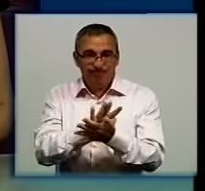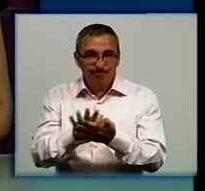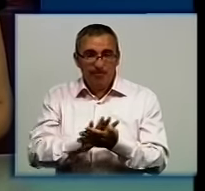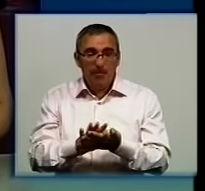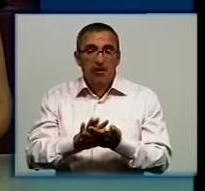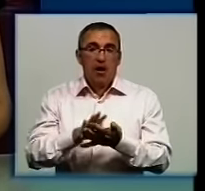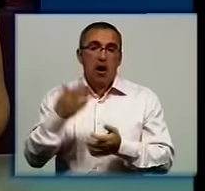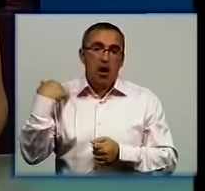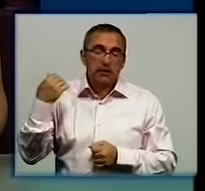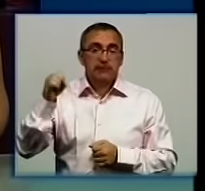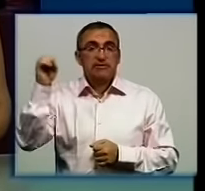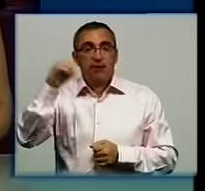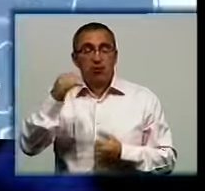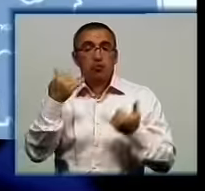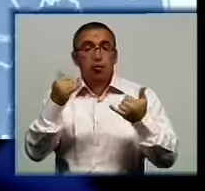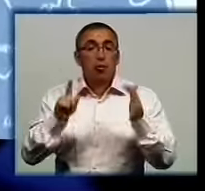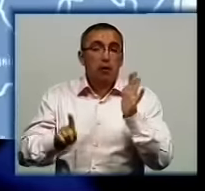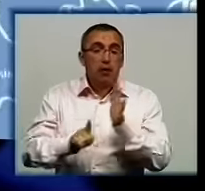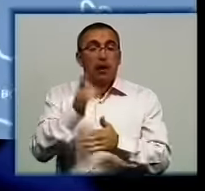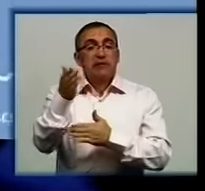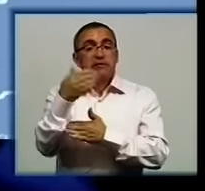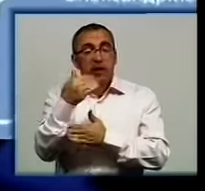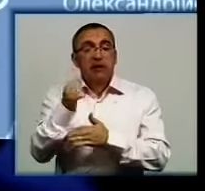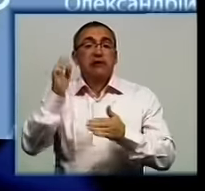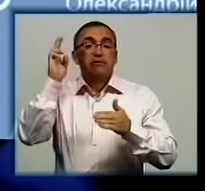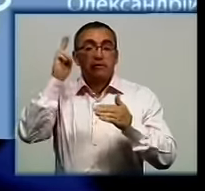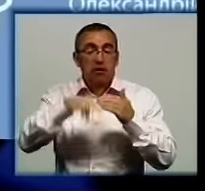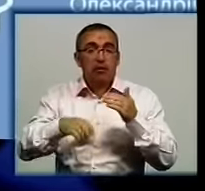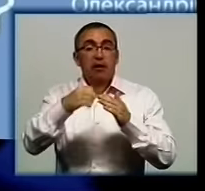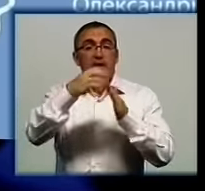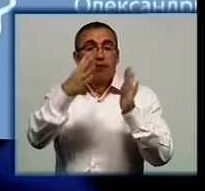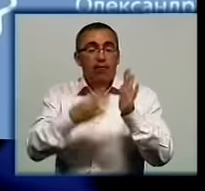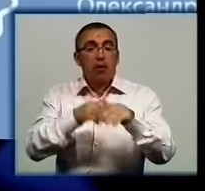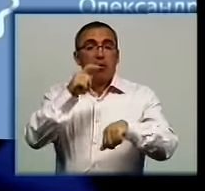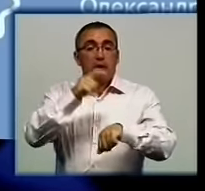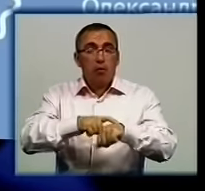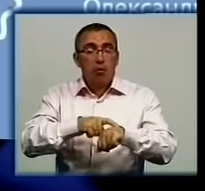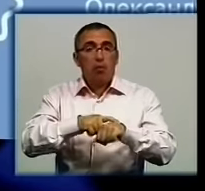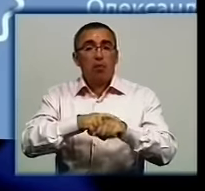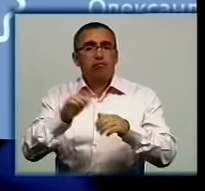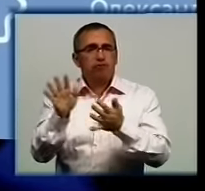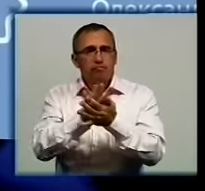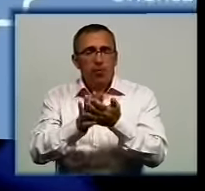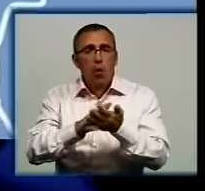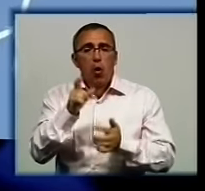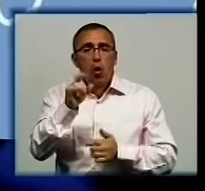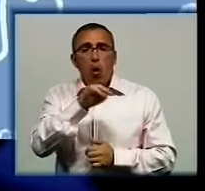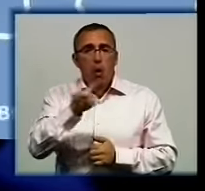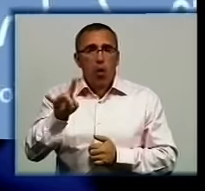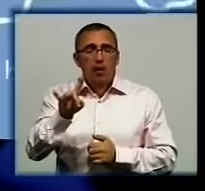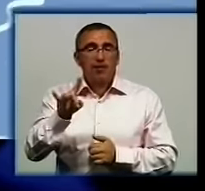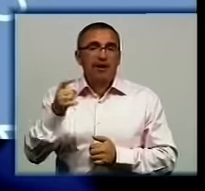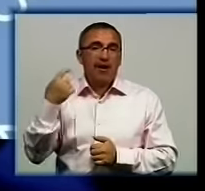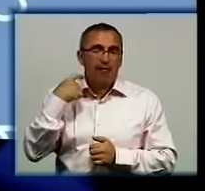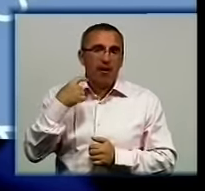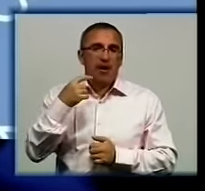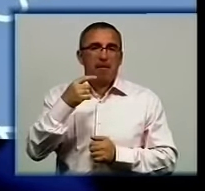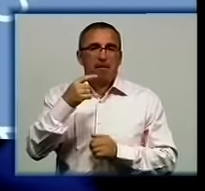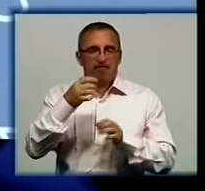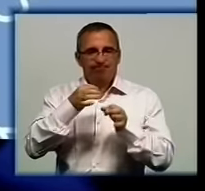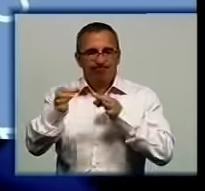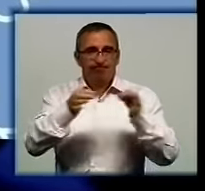та Світловодську. Сьогодні розпочали у Знам'янці і закінчать завтра о 19-й годині. Найдовше хлоруватимуть воду в Кіровограді, селах Соколівське, Підгайці та